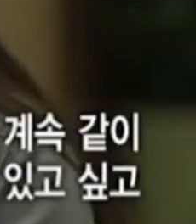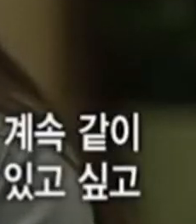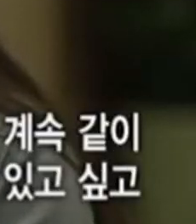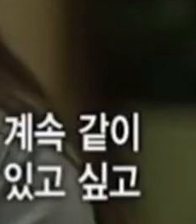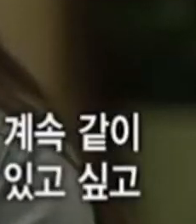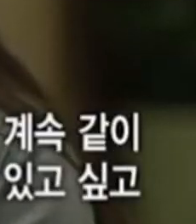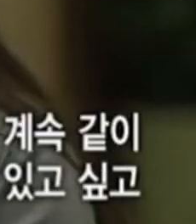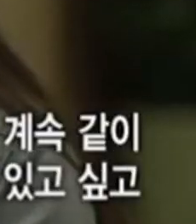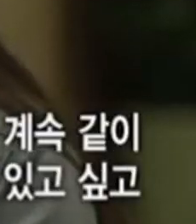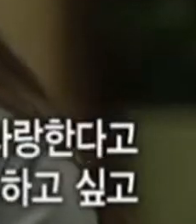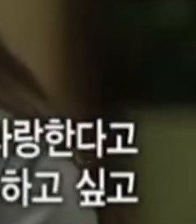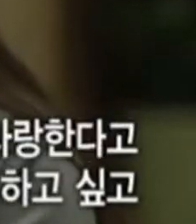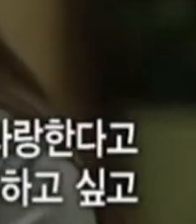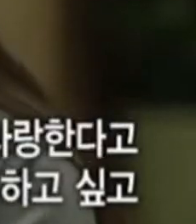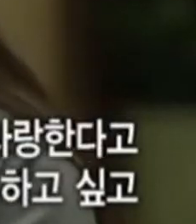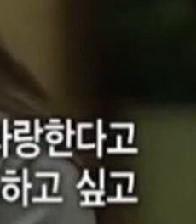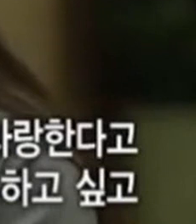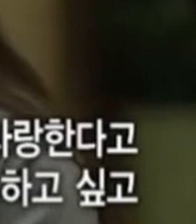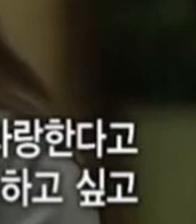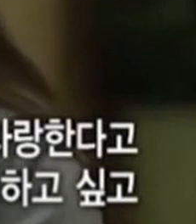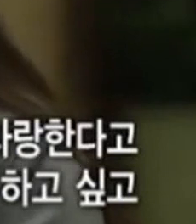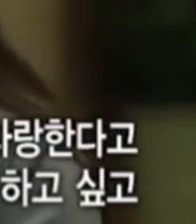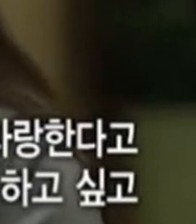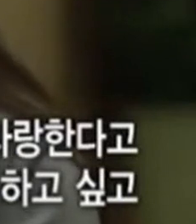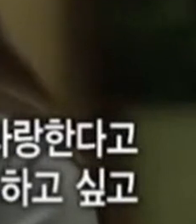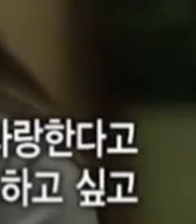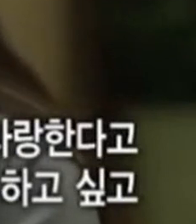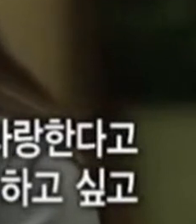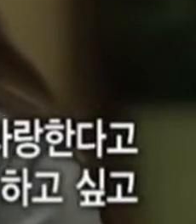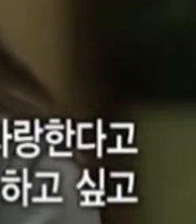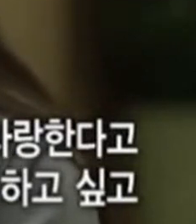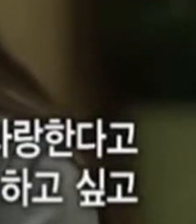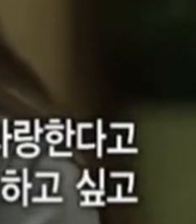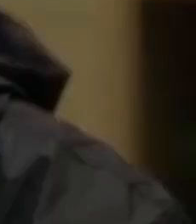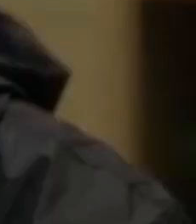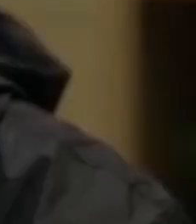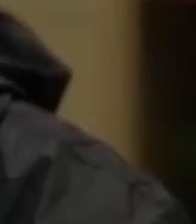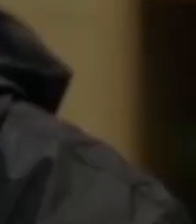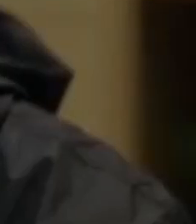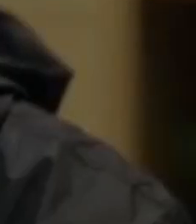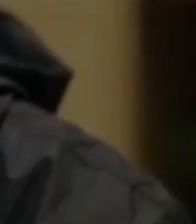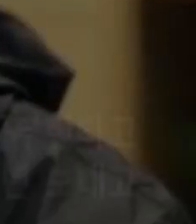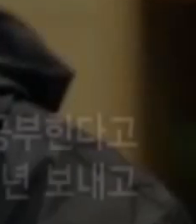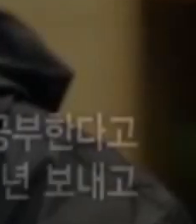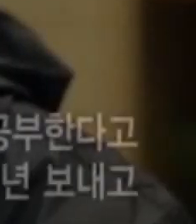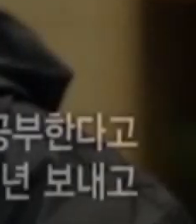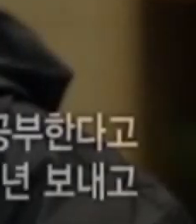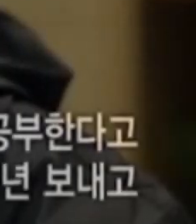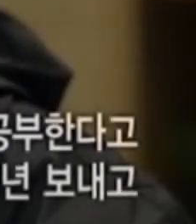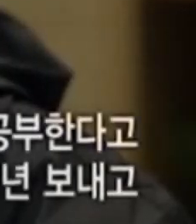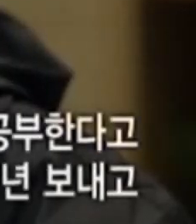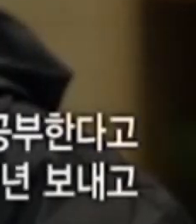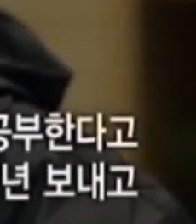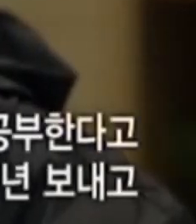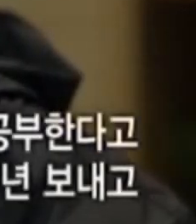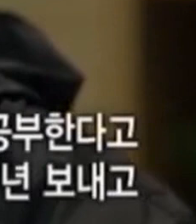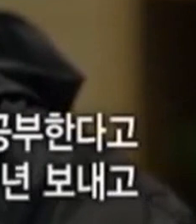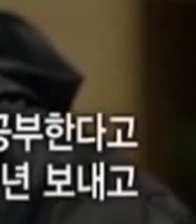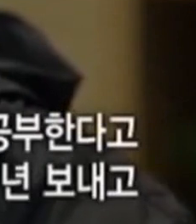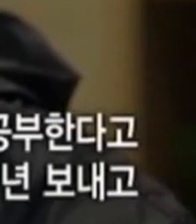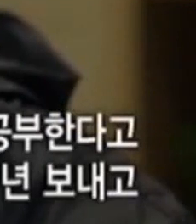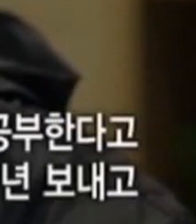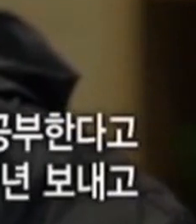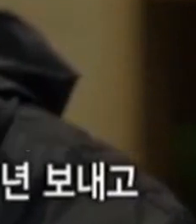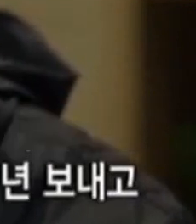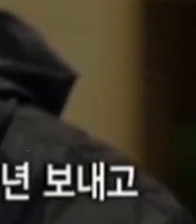종일이라도 같이 있고 싶고 많이 사랑한다고 하고 싶고. 서울 올라와서 공부한다고 몇 년